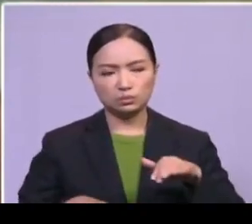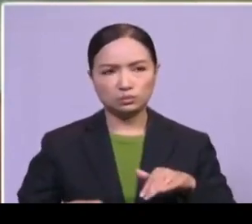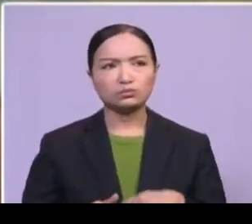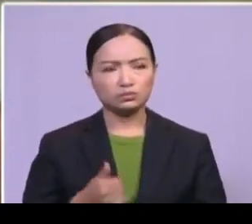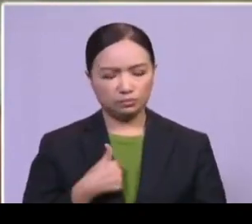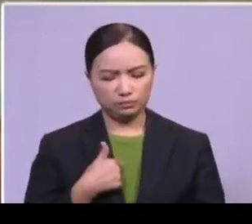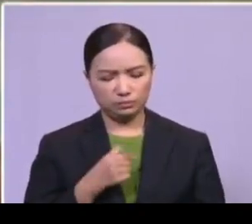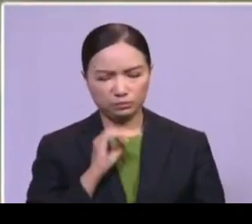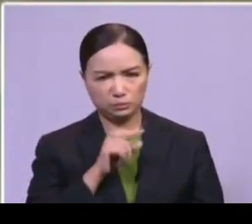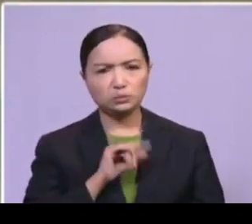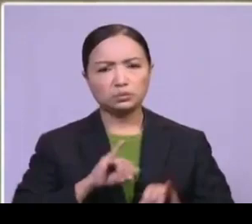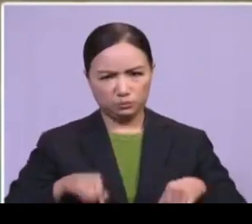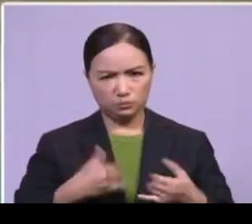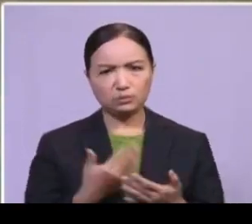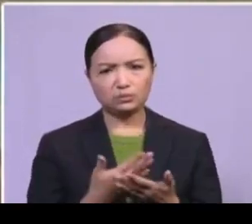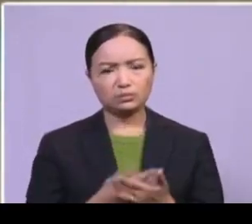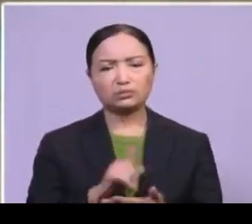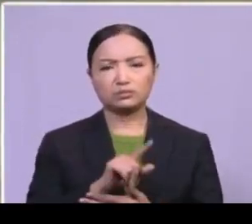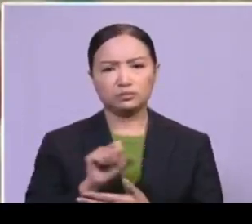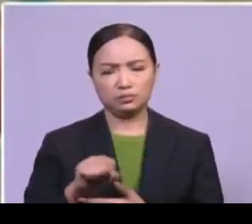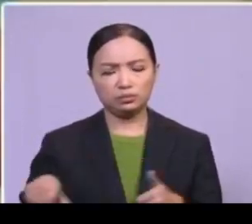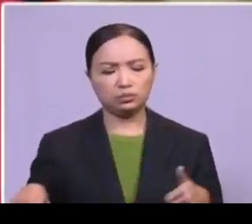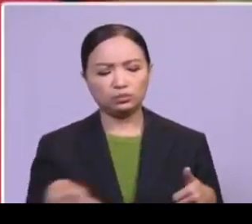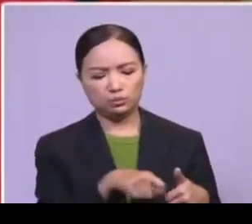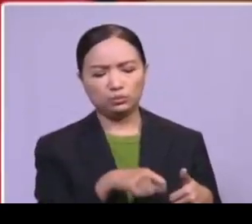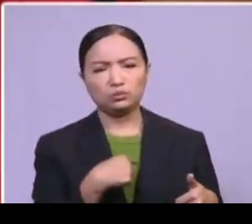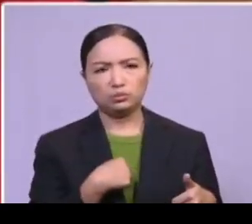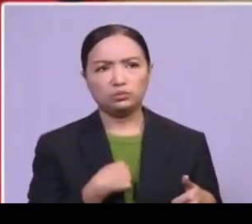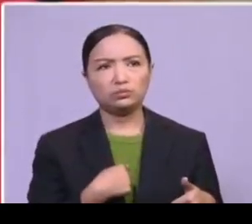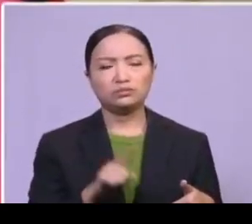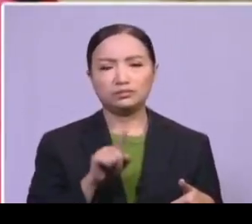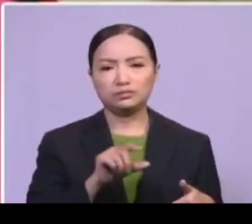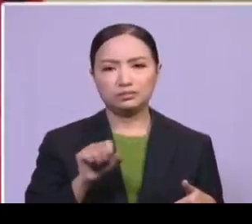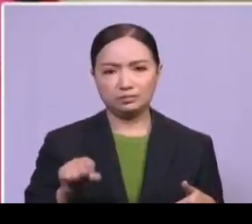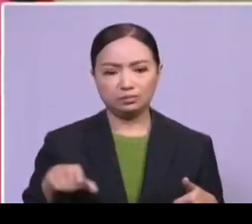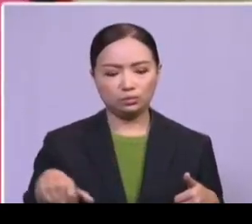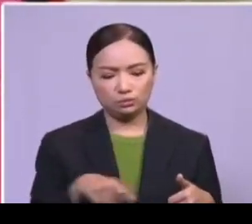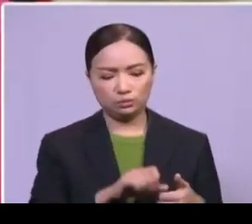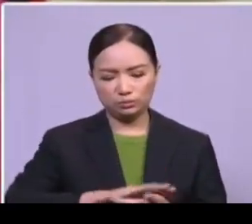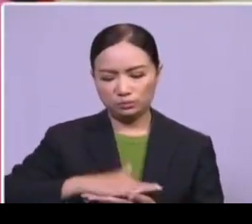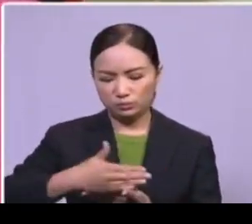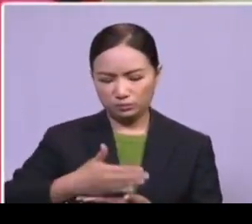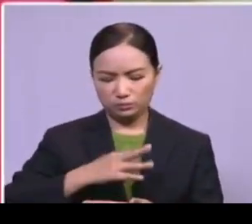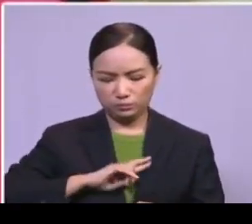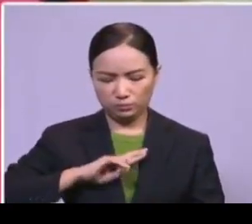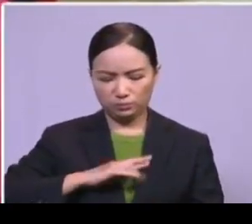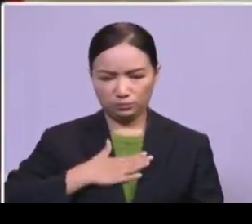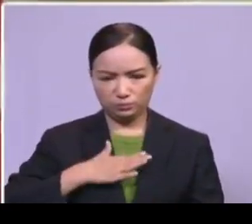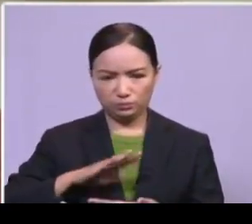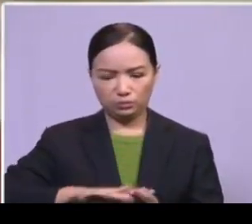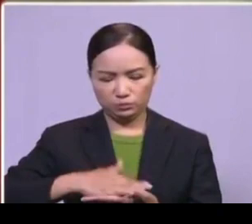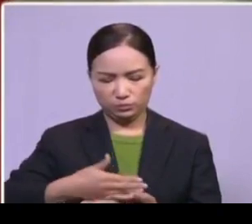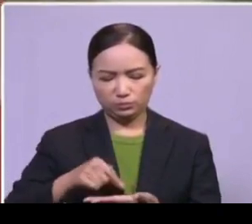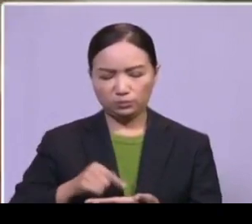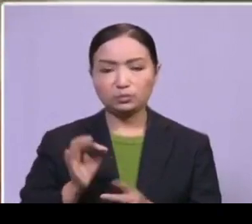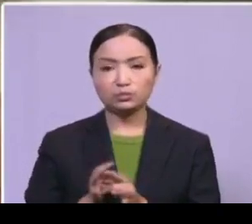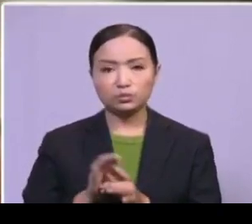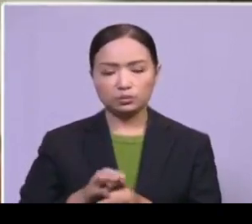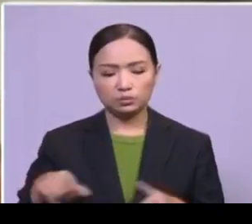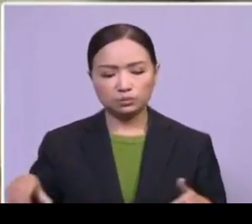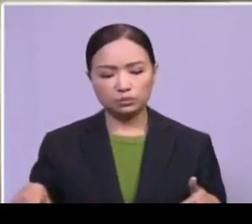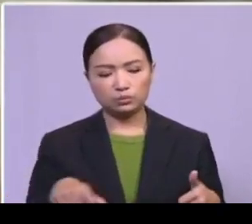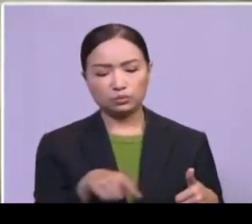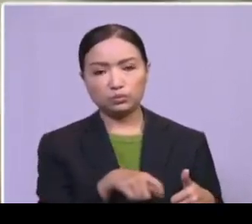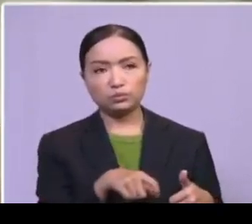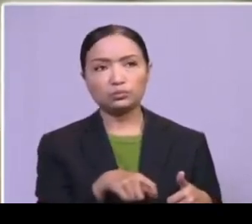นยันว่าเป็นเจ้าของเงินที่โอนเข้ามาเพราะว่าโอนเงินไป 100,000 บาทจากบัญชีของเขาเองจากธนาคารแห่งหนึ่งก็จะโอน